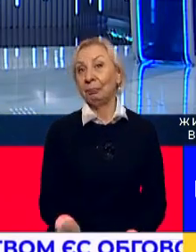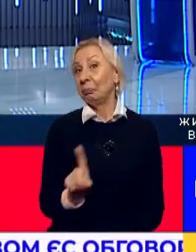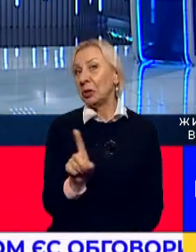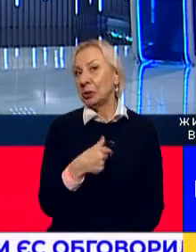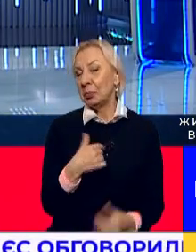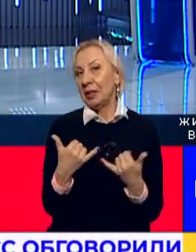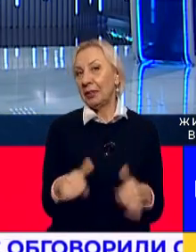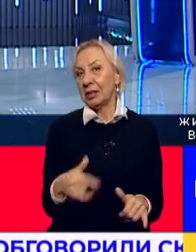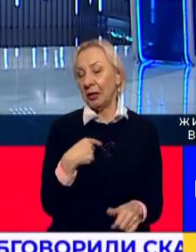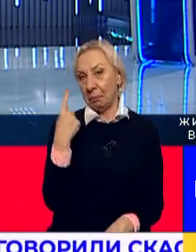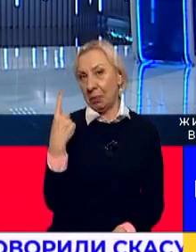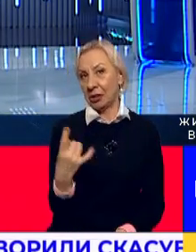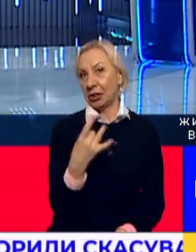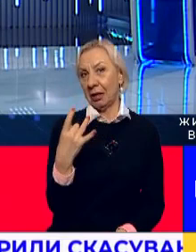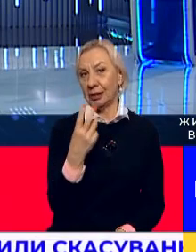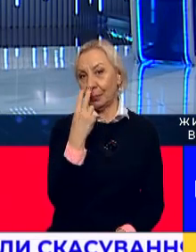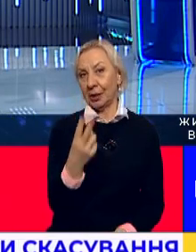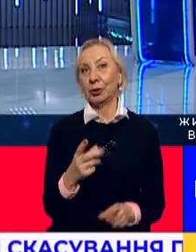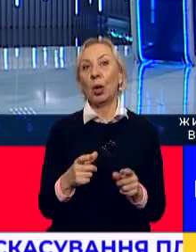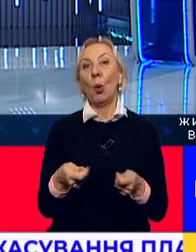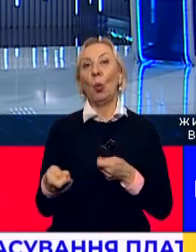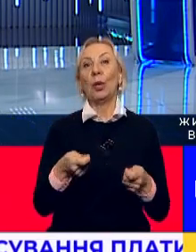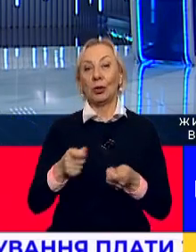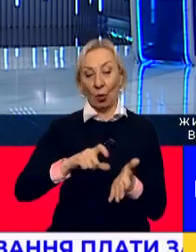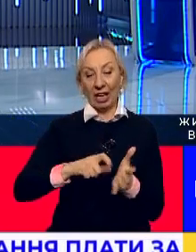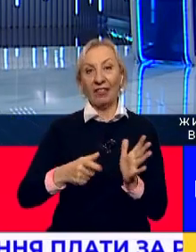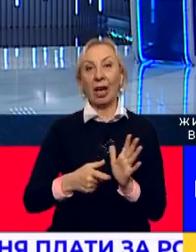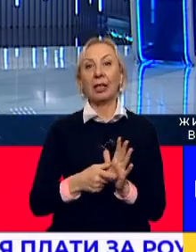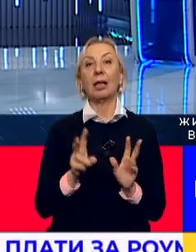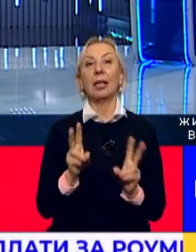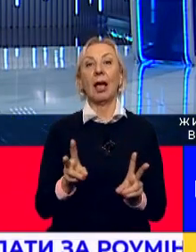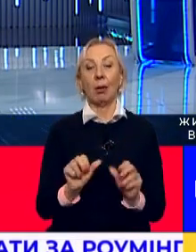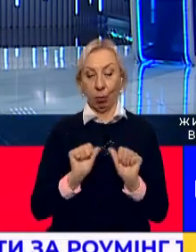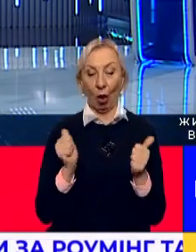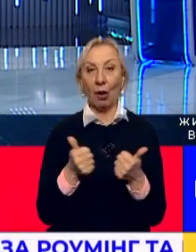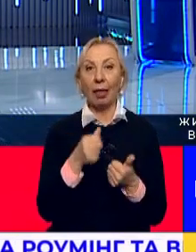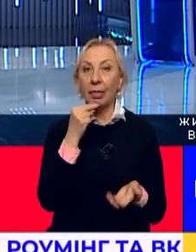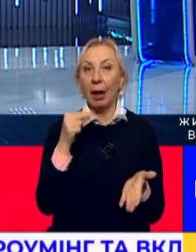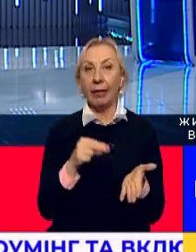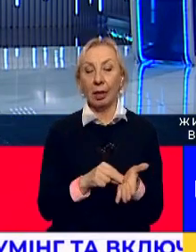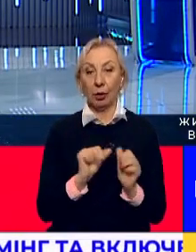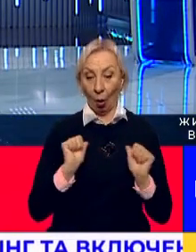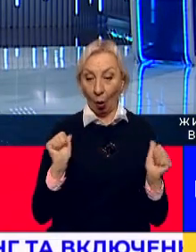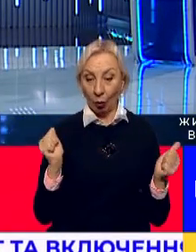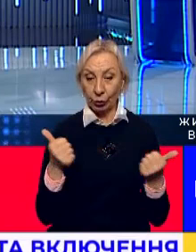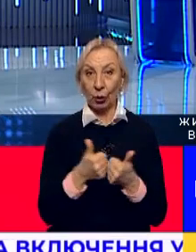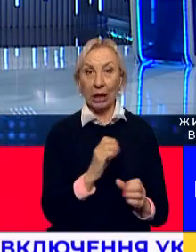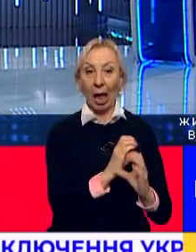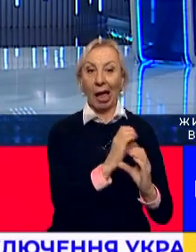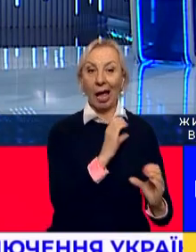послання президента в урядовому кварталі, який з усіх боків, як у блокадному Ленінграді, оточений